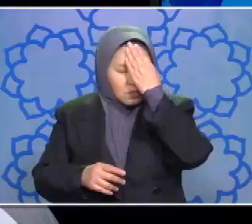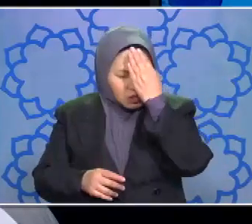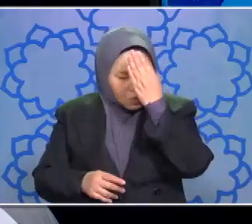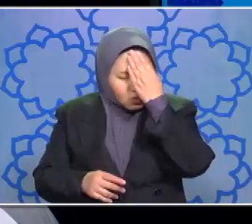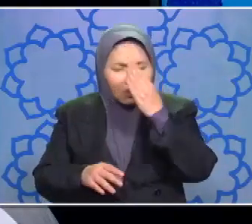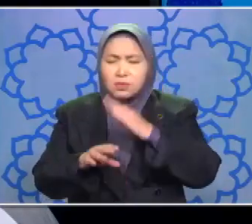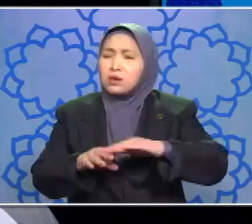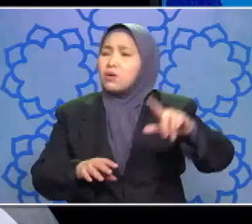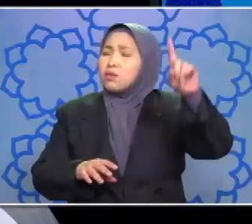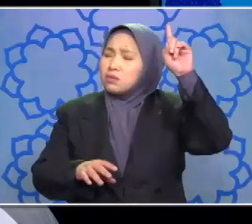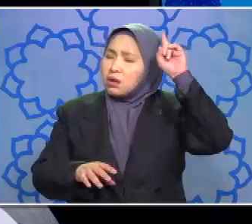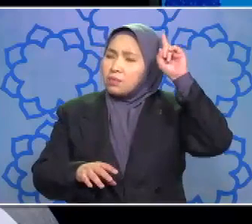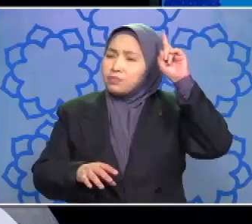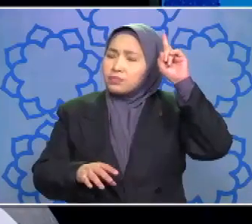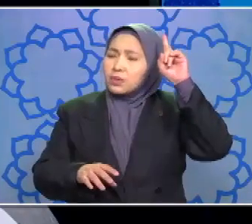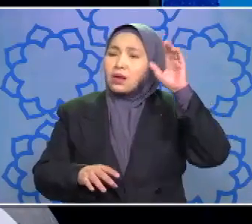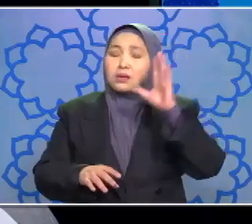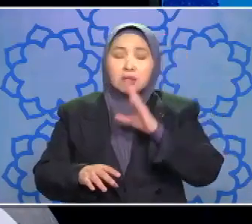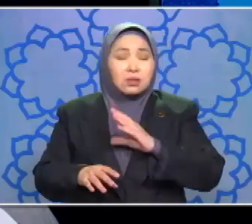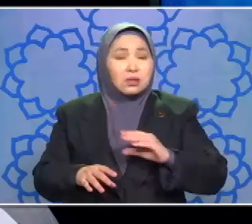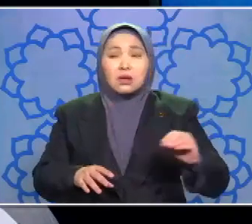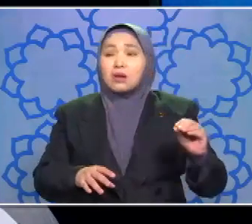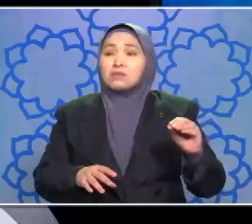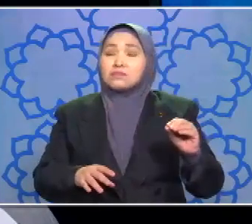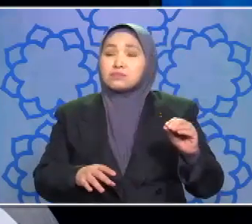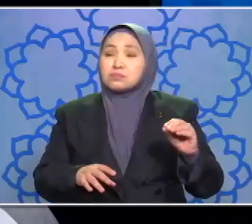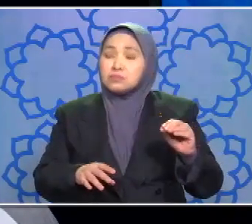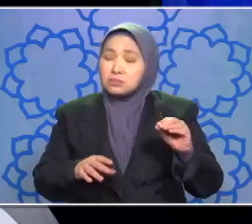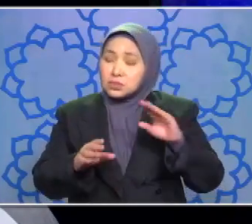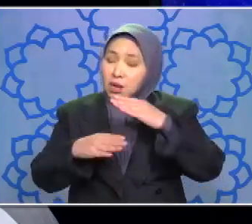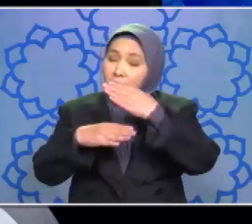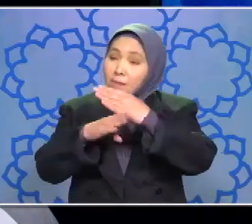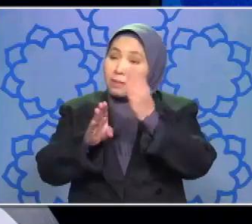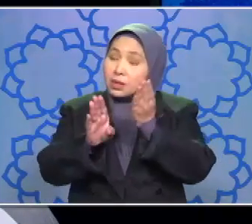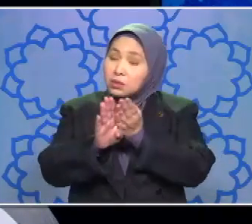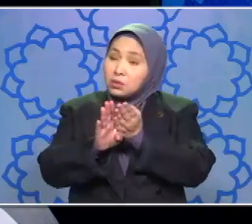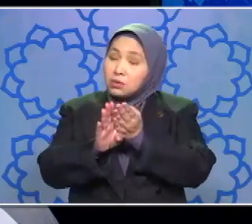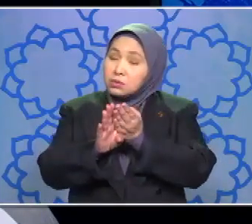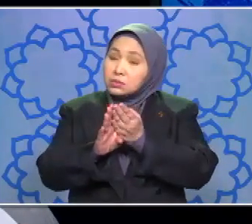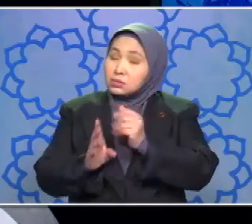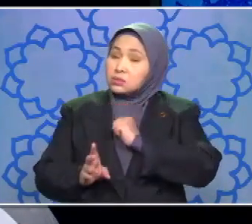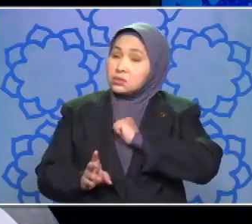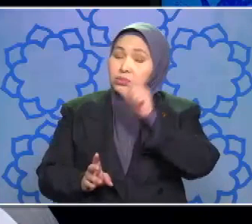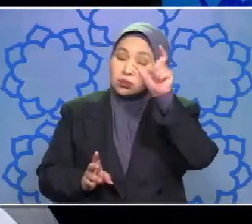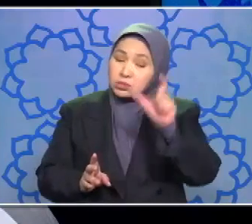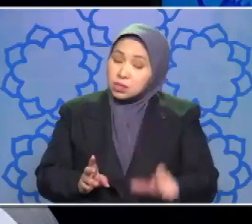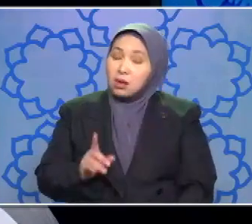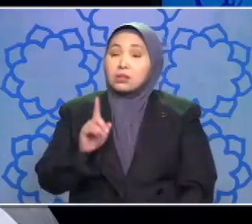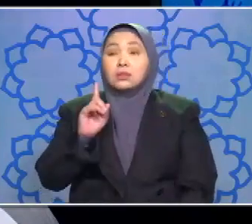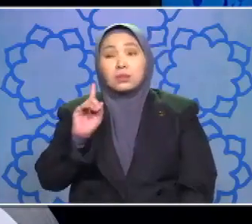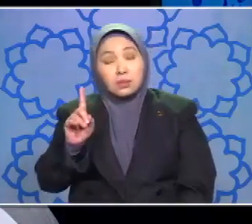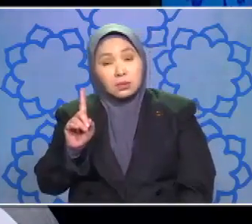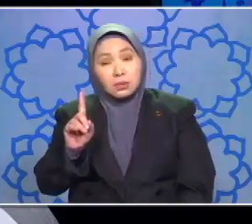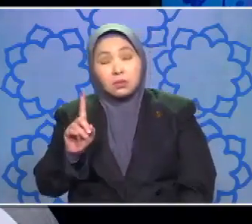ya. Yes judu. Dan menariknya ialah yes judu ini dalam bentuk yang singular, maksudnya satu.